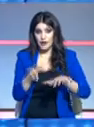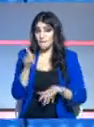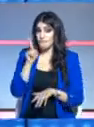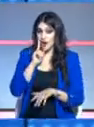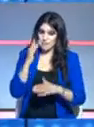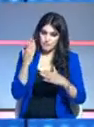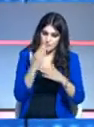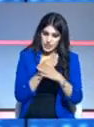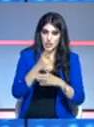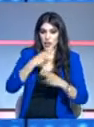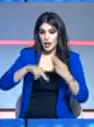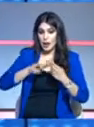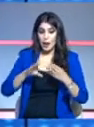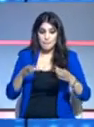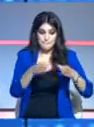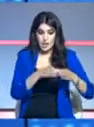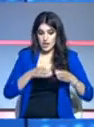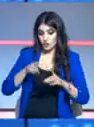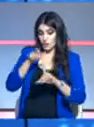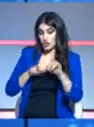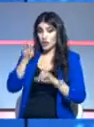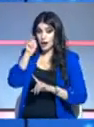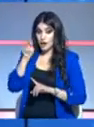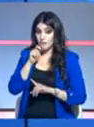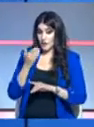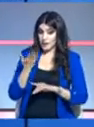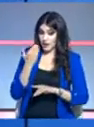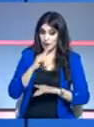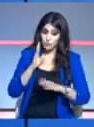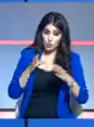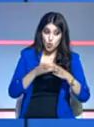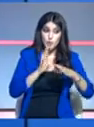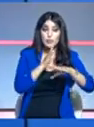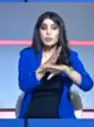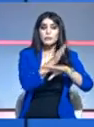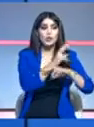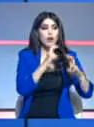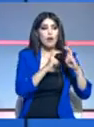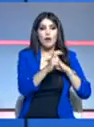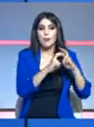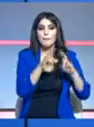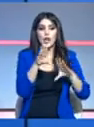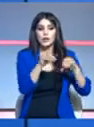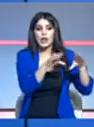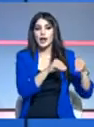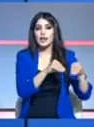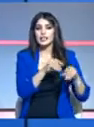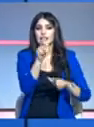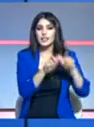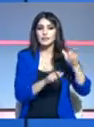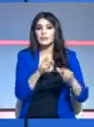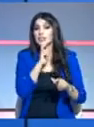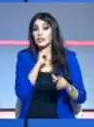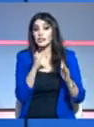اللي بدأت من أواخر شهر أبريل ديجا هي تمشي للعباد اللي مش مسجله في إيفاكس، وقتها